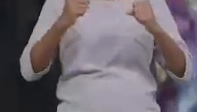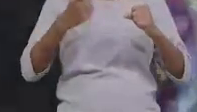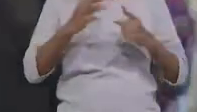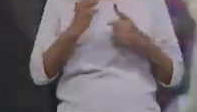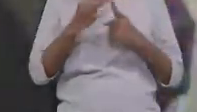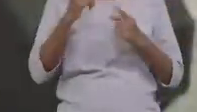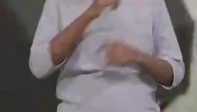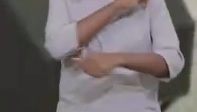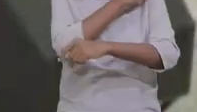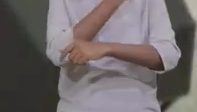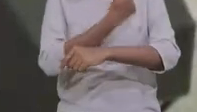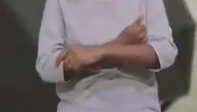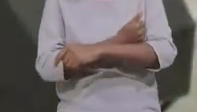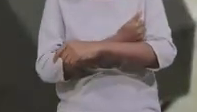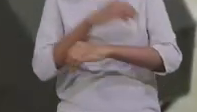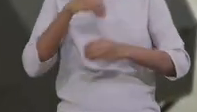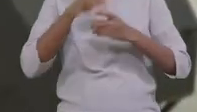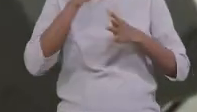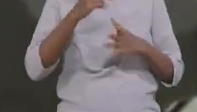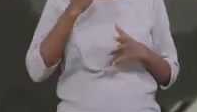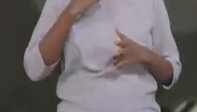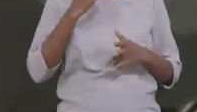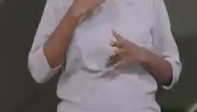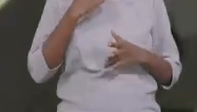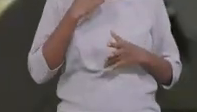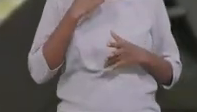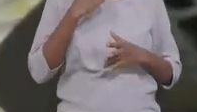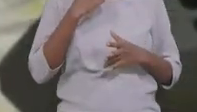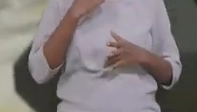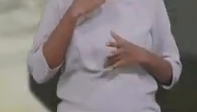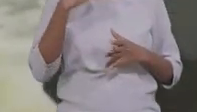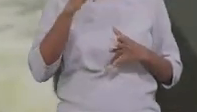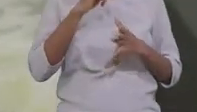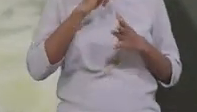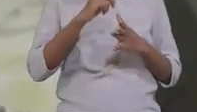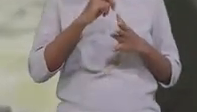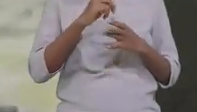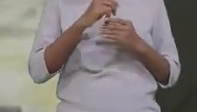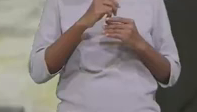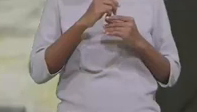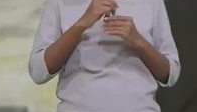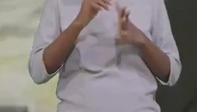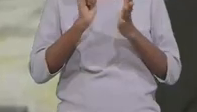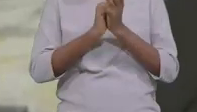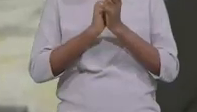puissance, la parole d'autorité dans ta vie. La vérité